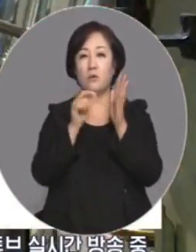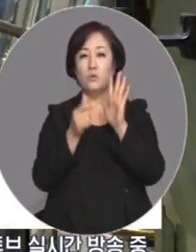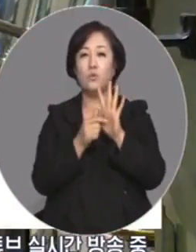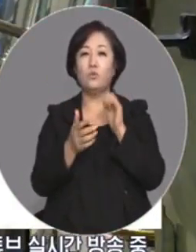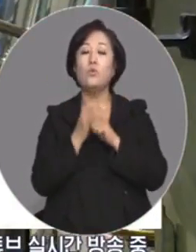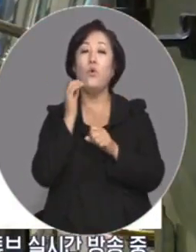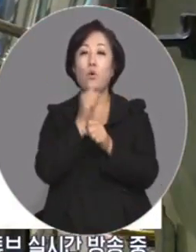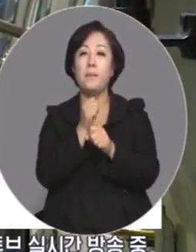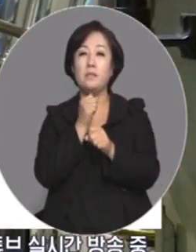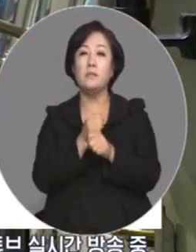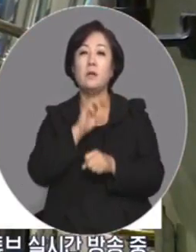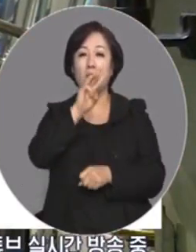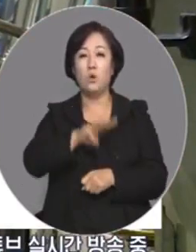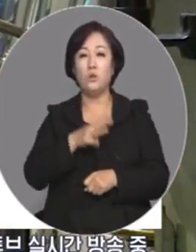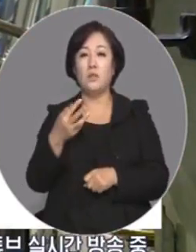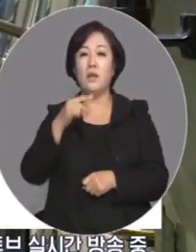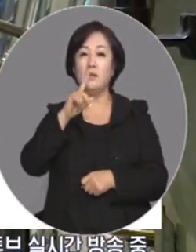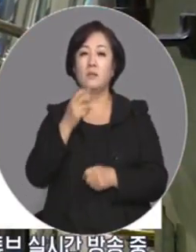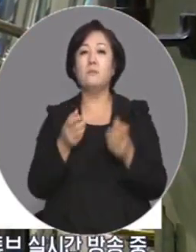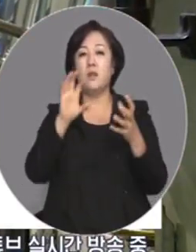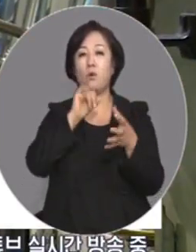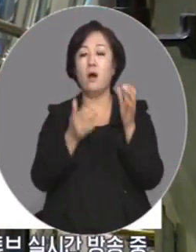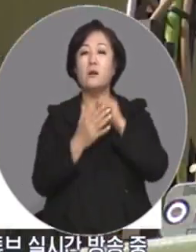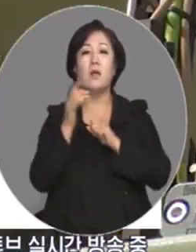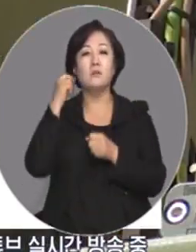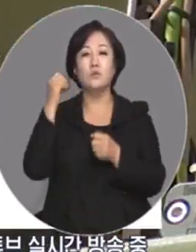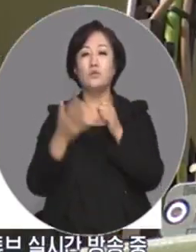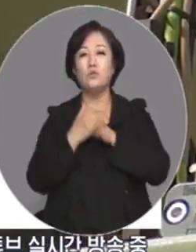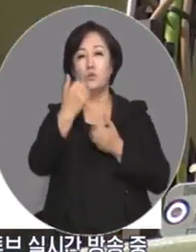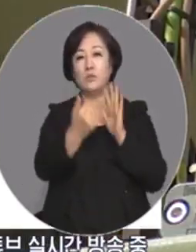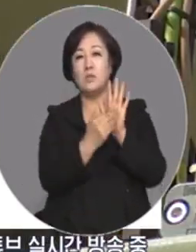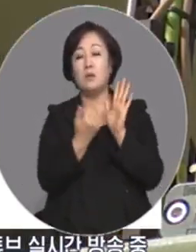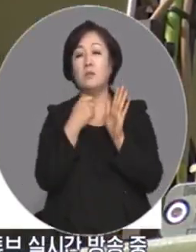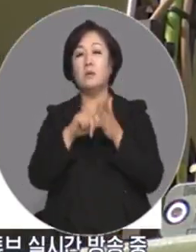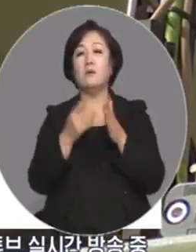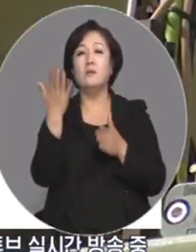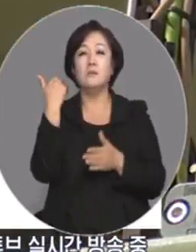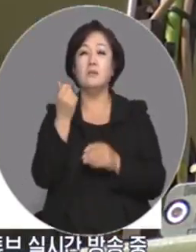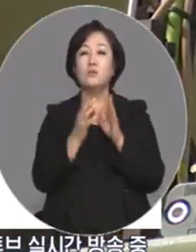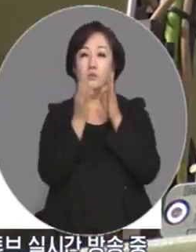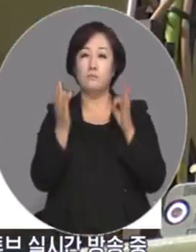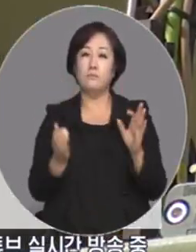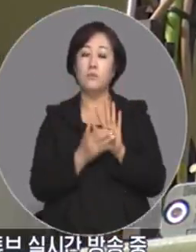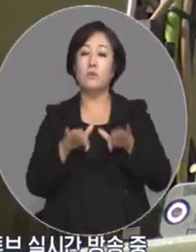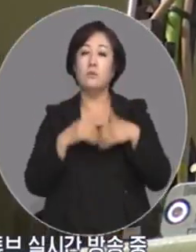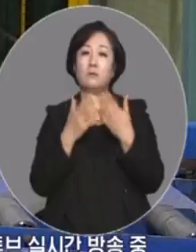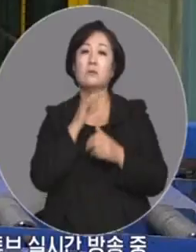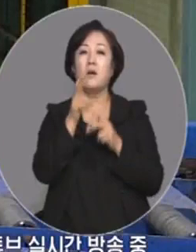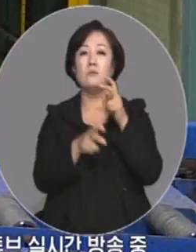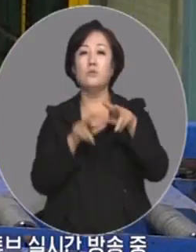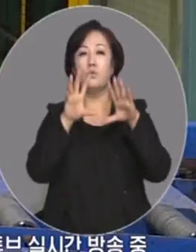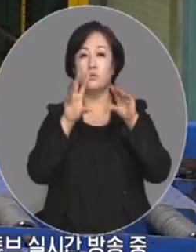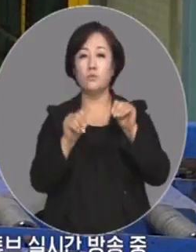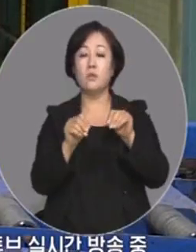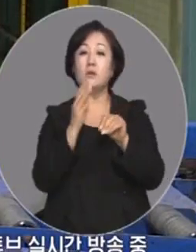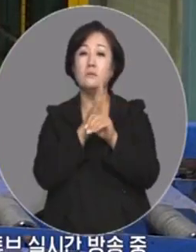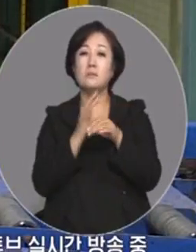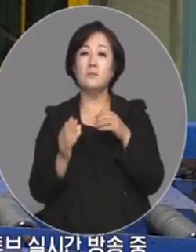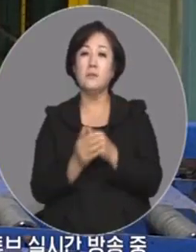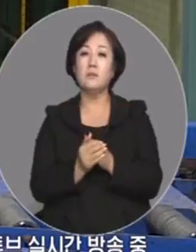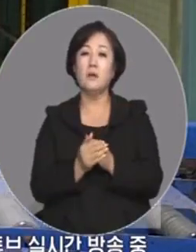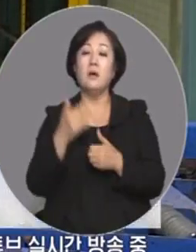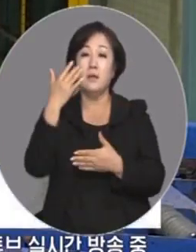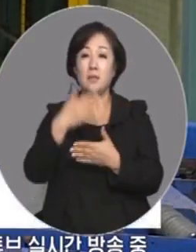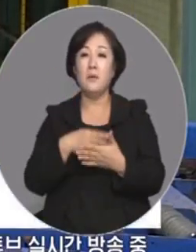만드는 롯데정밀화학이 중국의 요소 수출 제한으로 지난주부터 일부 생산 라인의 가동을 멈춘 겁니다.